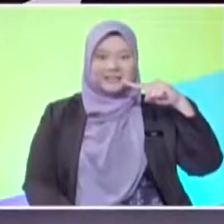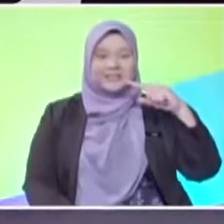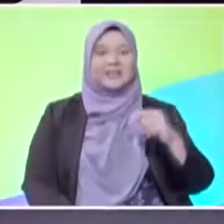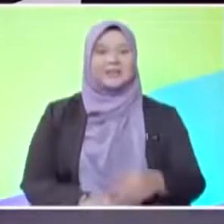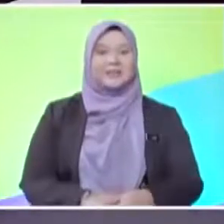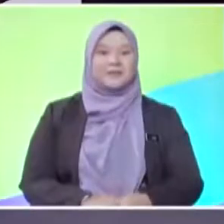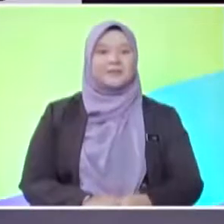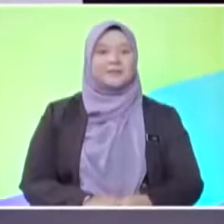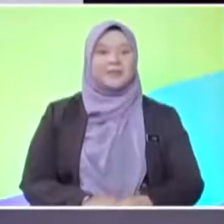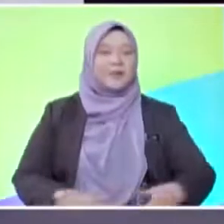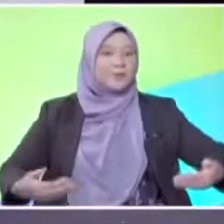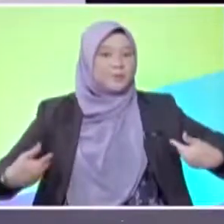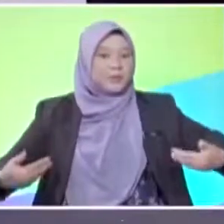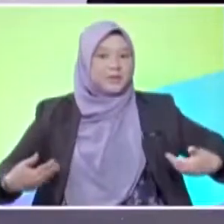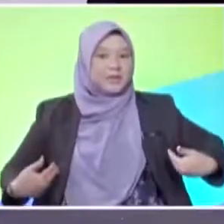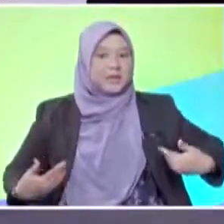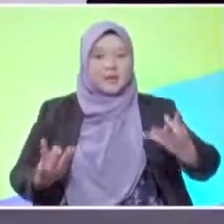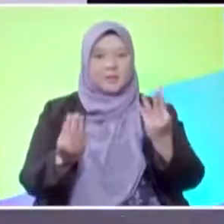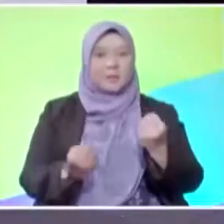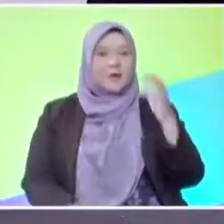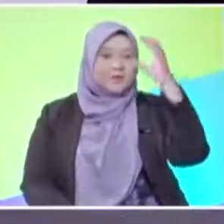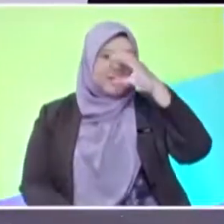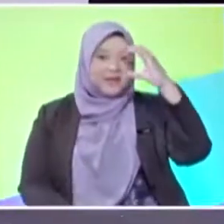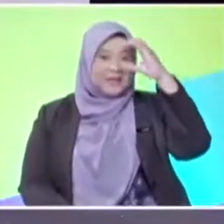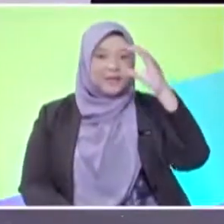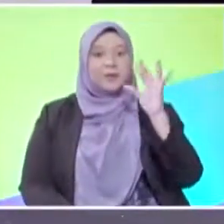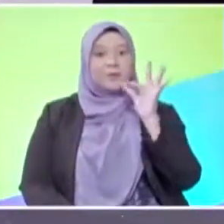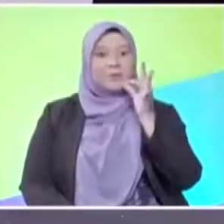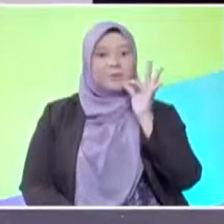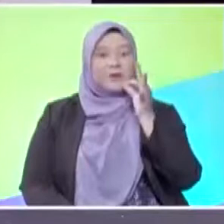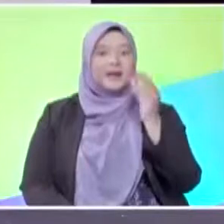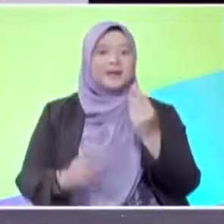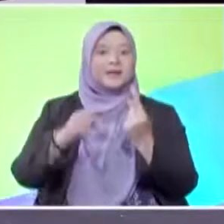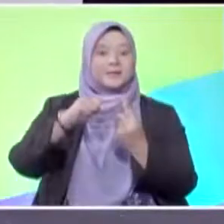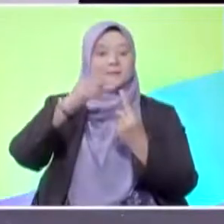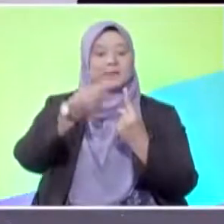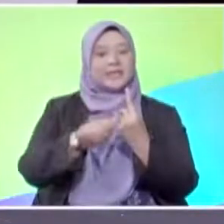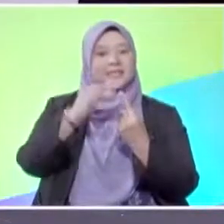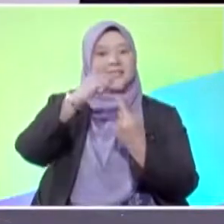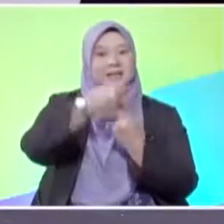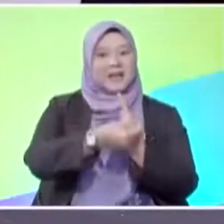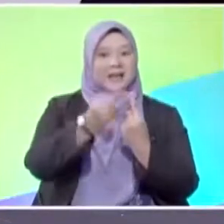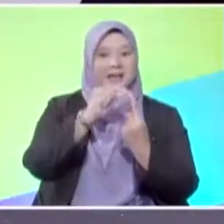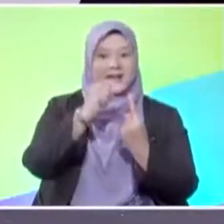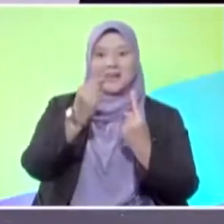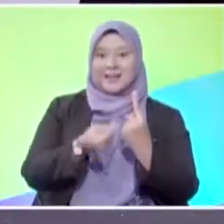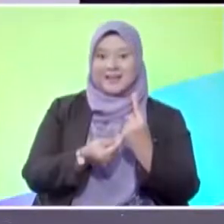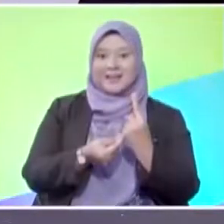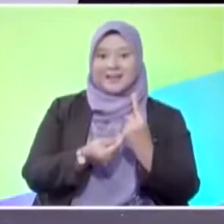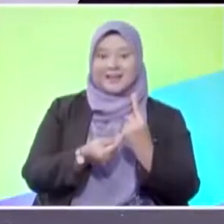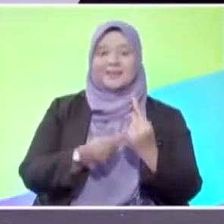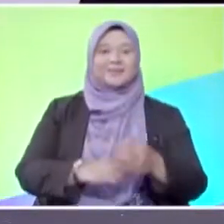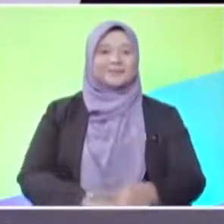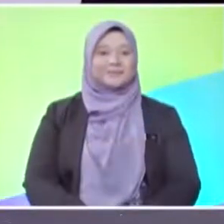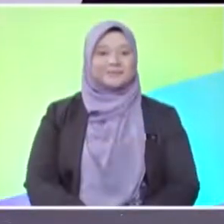apel Sayu cari pisau anak makan pisang yeah anak